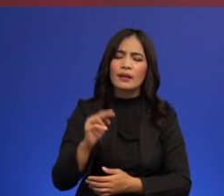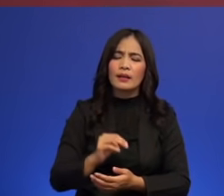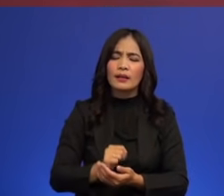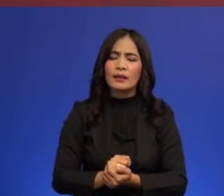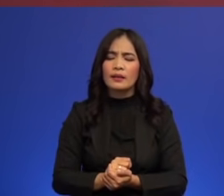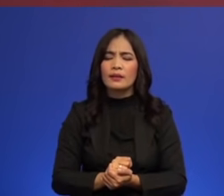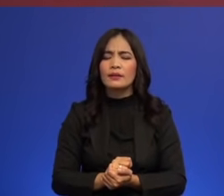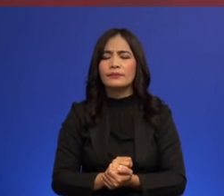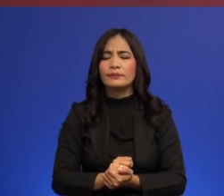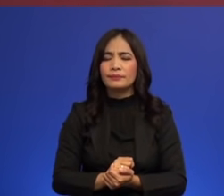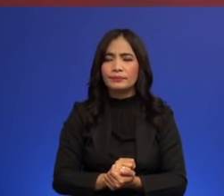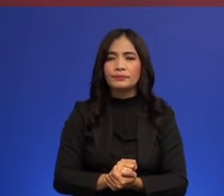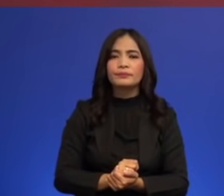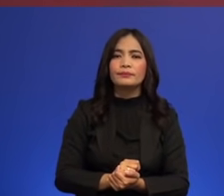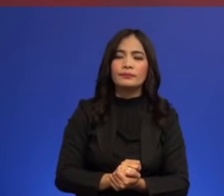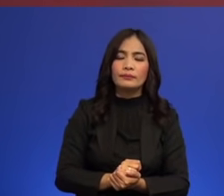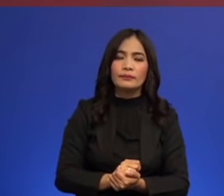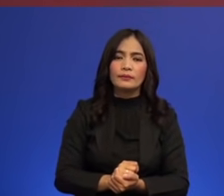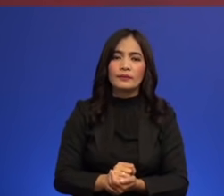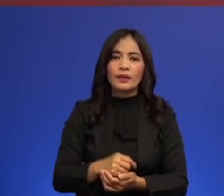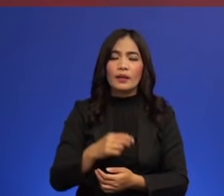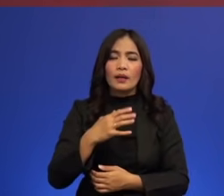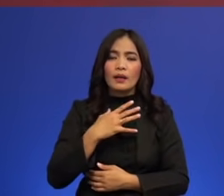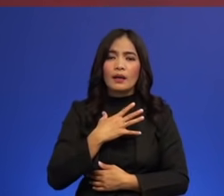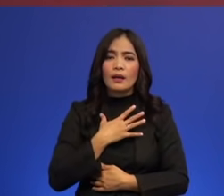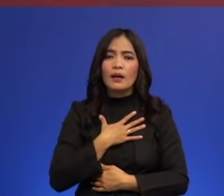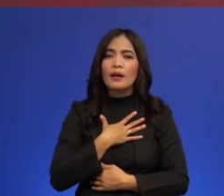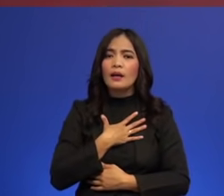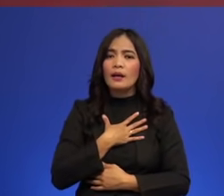percaya. Aku percaya.